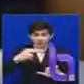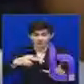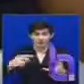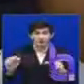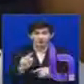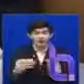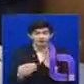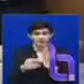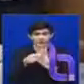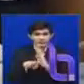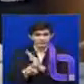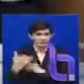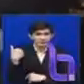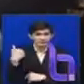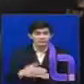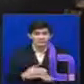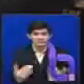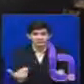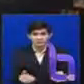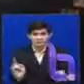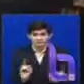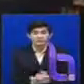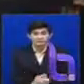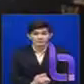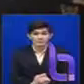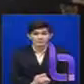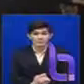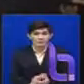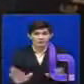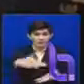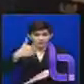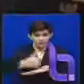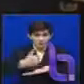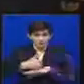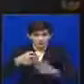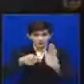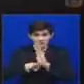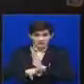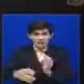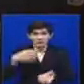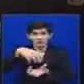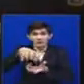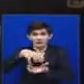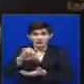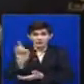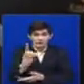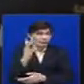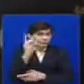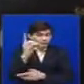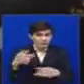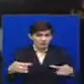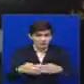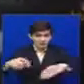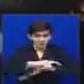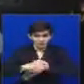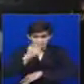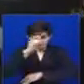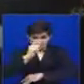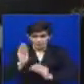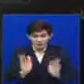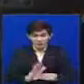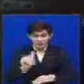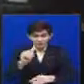ราดนายชาญยนะเอี่ยมแสงผู้ว่าราชการจังหวัดตราดนะครับเปิดเผยว่าพรุ่งนี้ทีมวิศวกรผู้เชี่ยวชาญและตำ